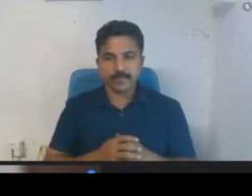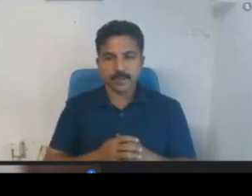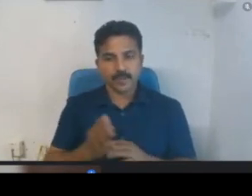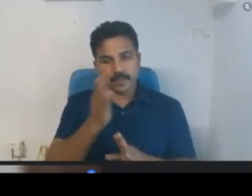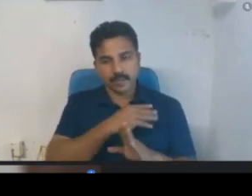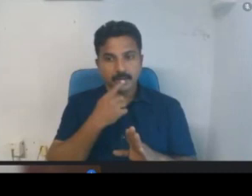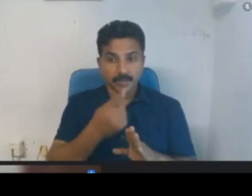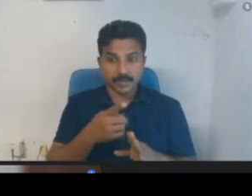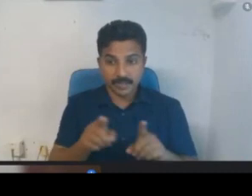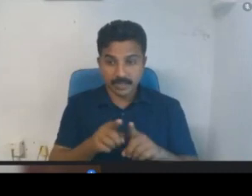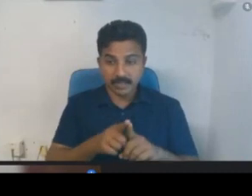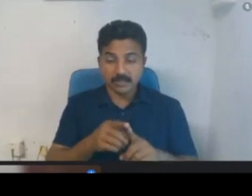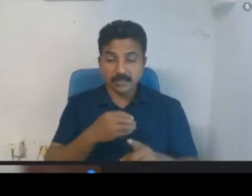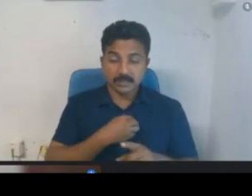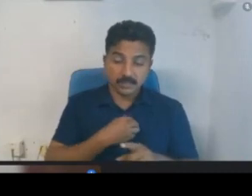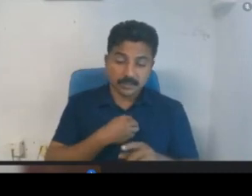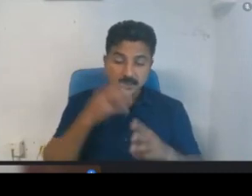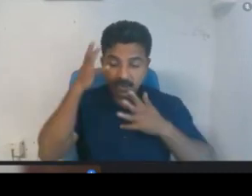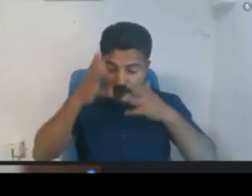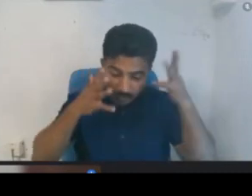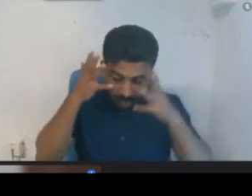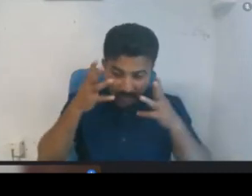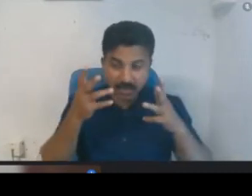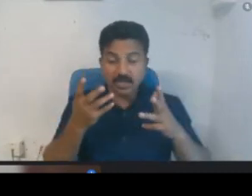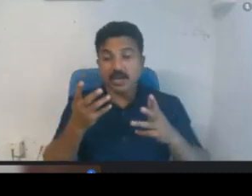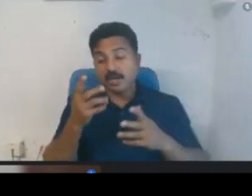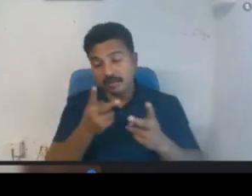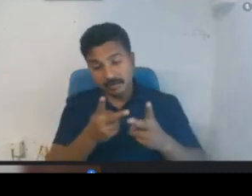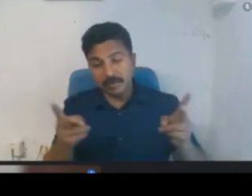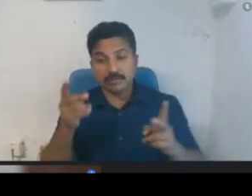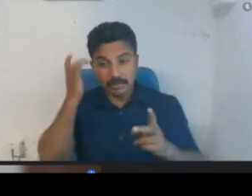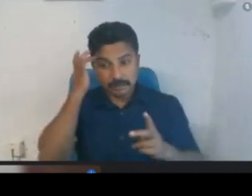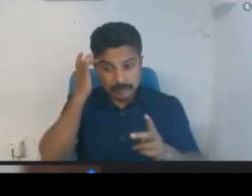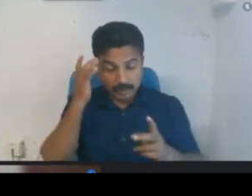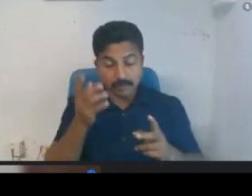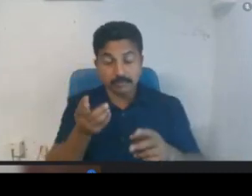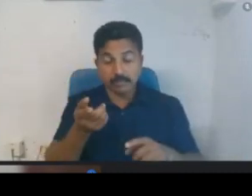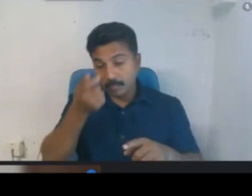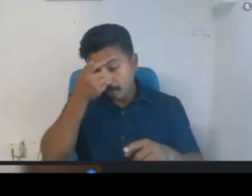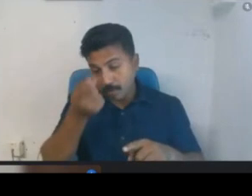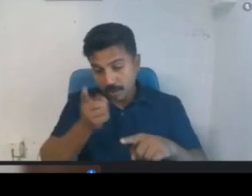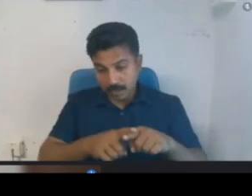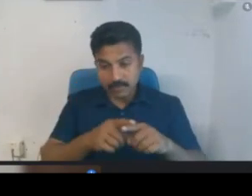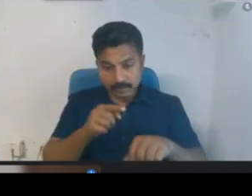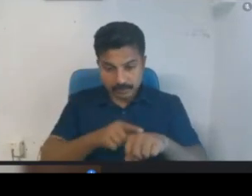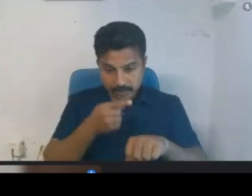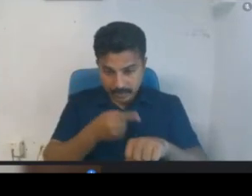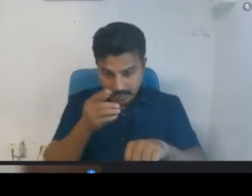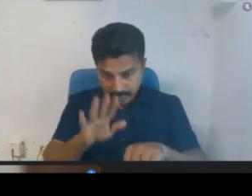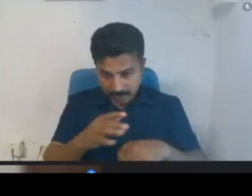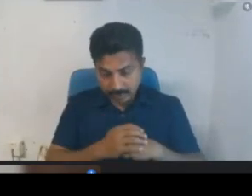അതുപോലെ തന്നെ നേരത്തെ പറഞ്ഞു, നമുക്ക് ഒരുപാട് കുറ്റബോധവും ആശങ്കയും ഭയവും ഒക്കെ ഉണ്ടാകാൻ സാധ്യതയുണ്ട്. അതുപോലെ തന്നെ